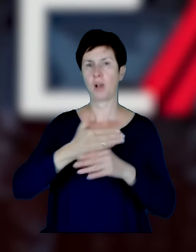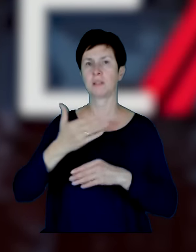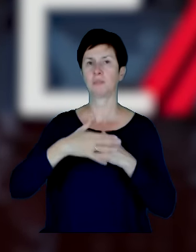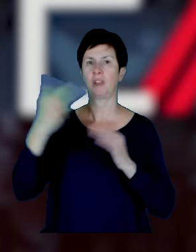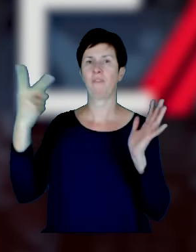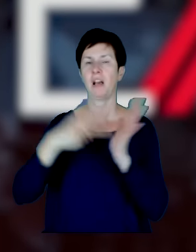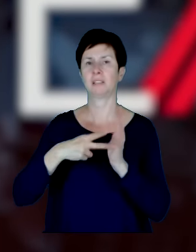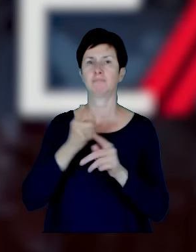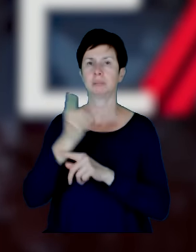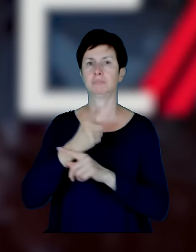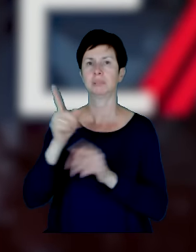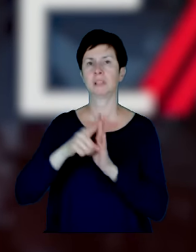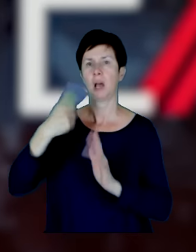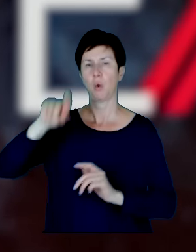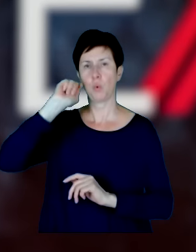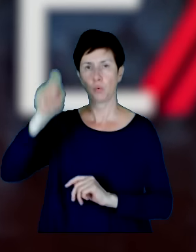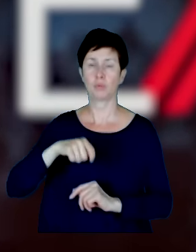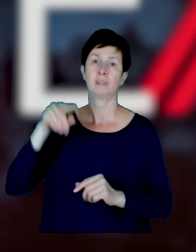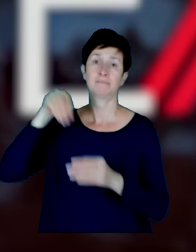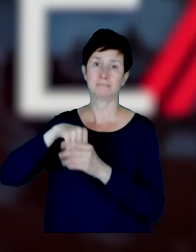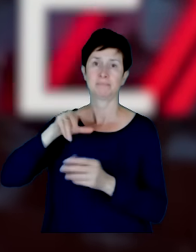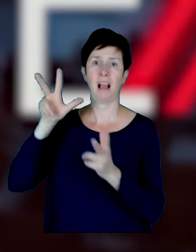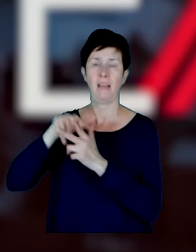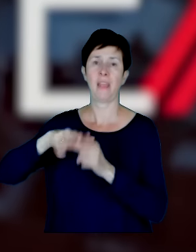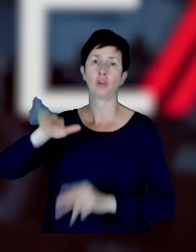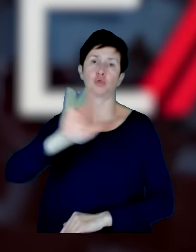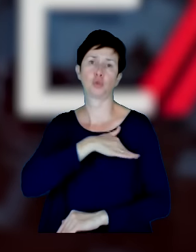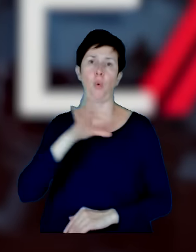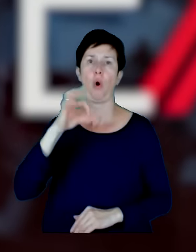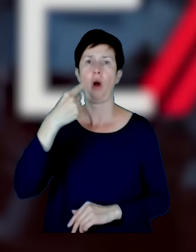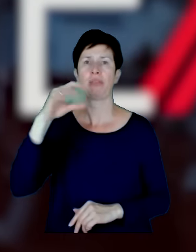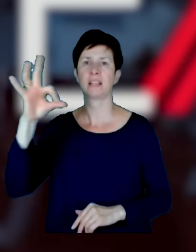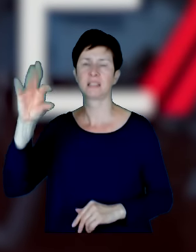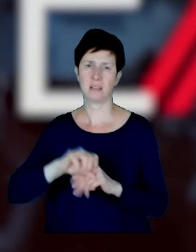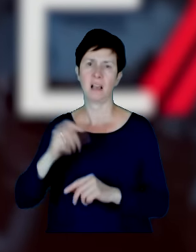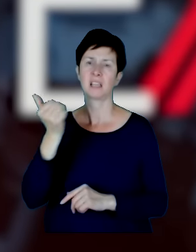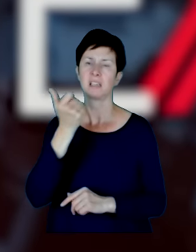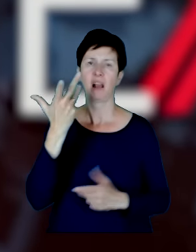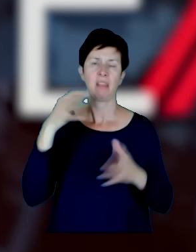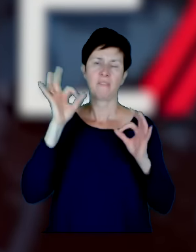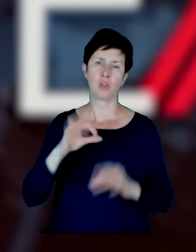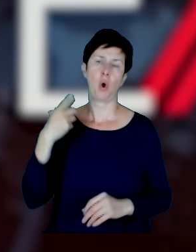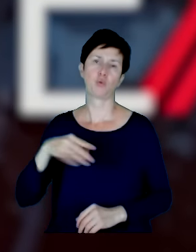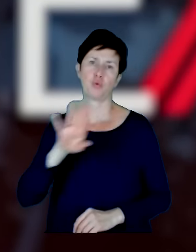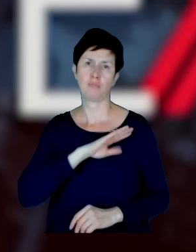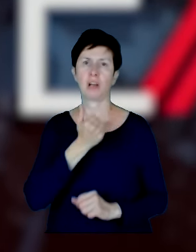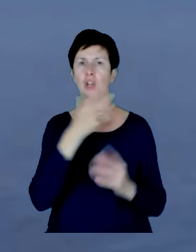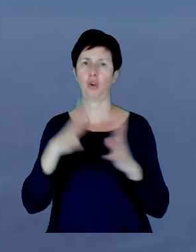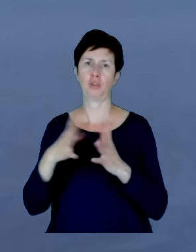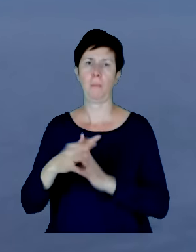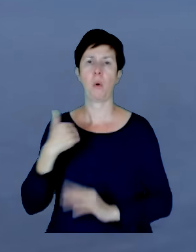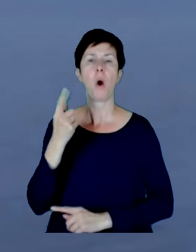śpiącą Ukrainę w tym na szkołę w odessie tylko tej jednej nocy zginęło kilka niewinnych osób dziesiątki zostały ranne